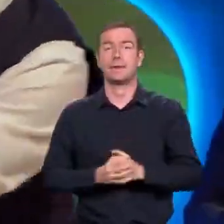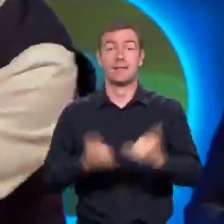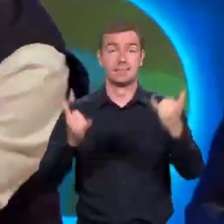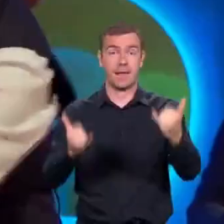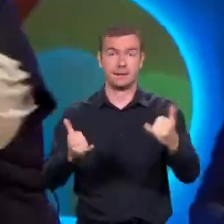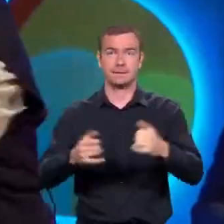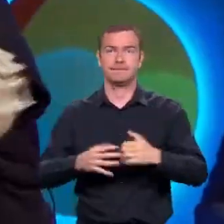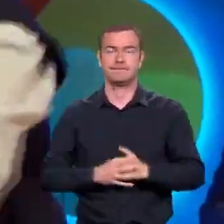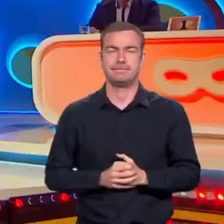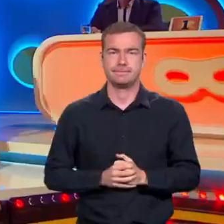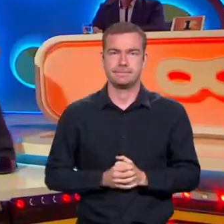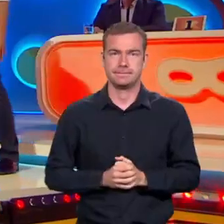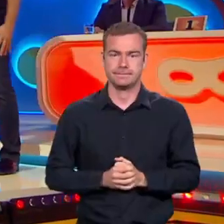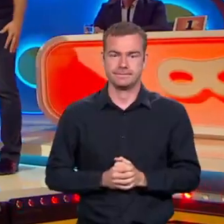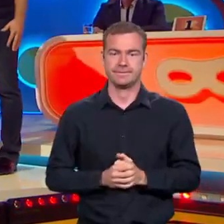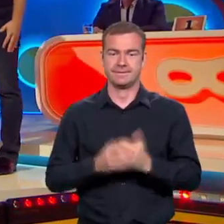3, 2, 1. Teď.